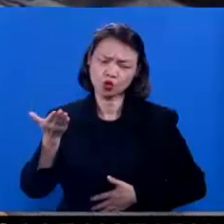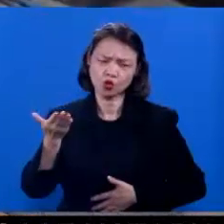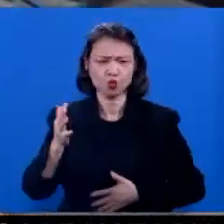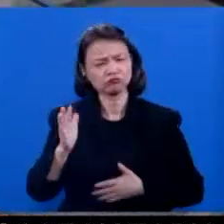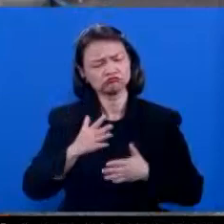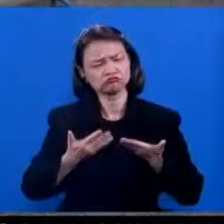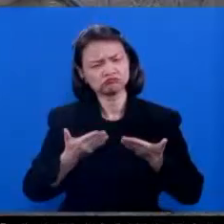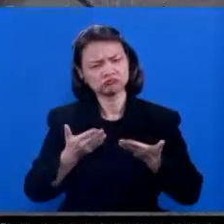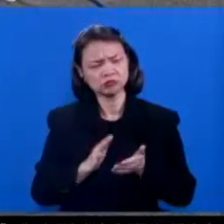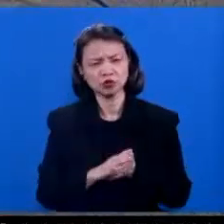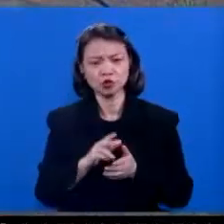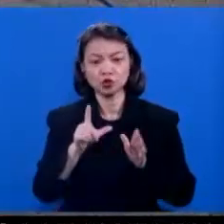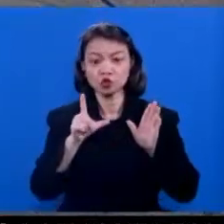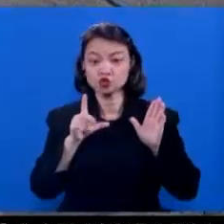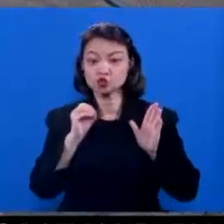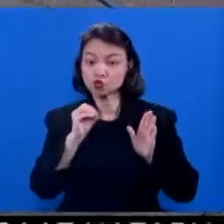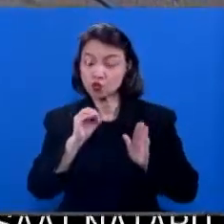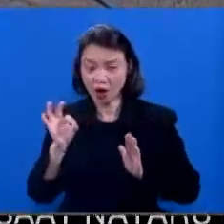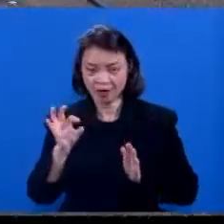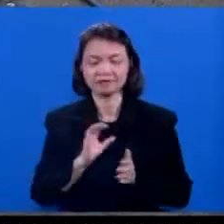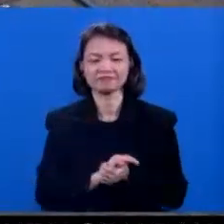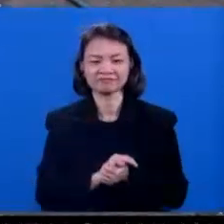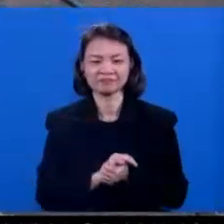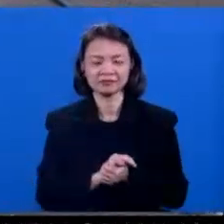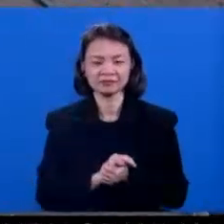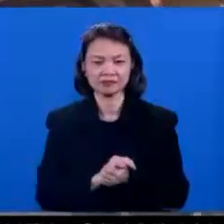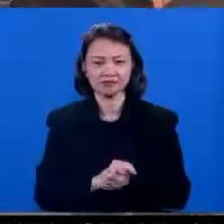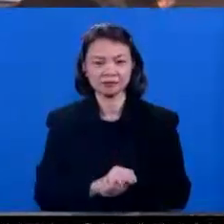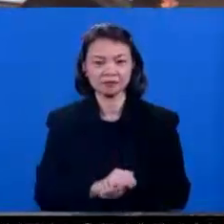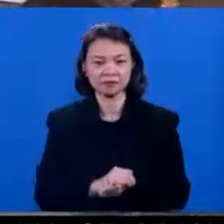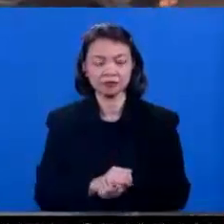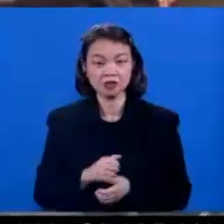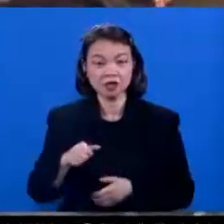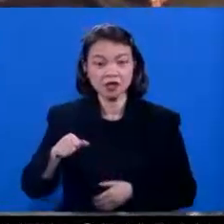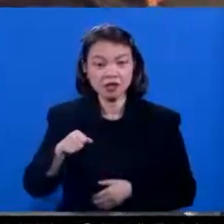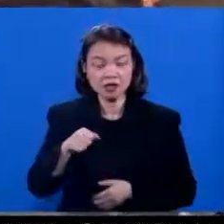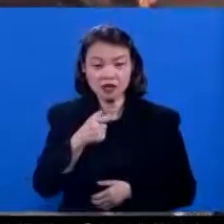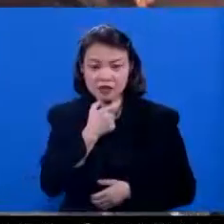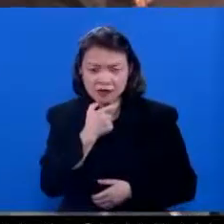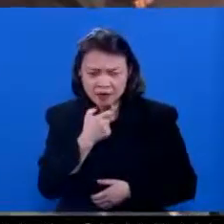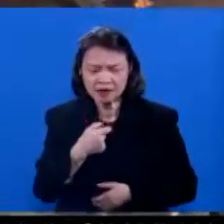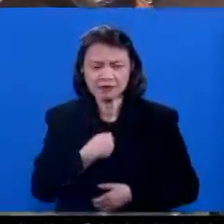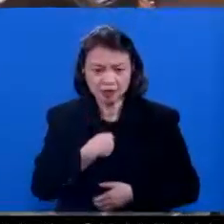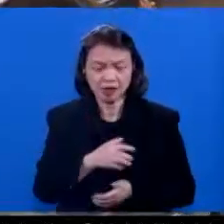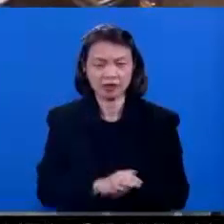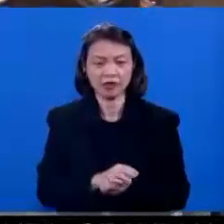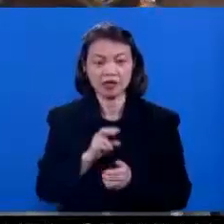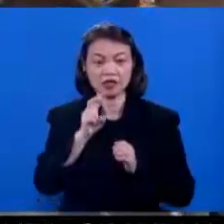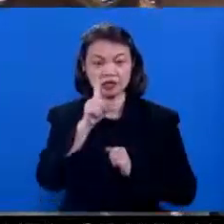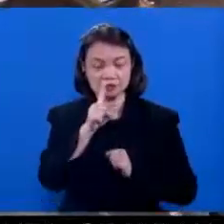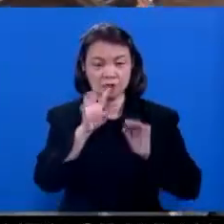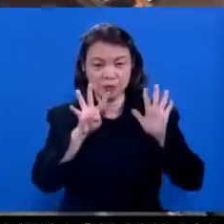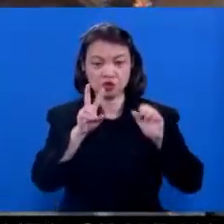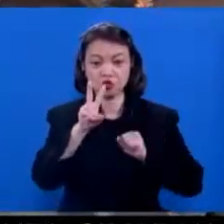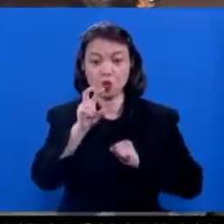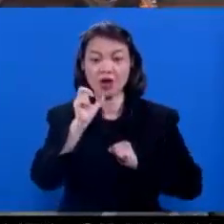mungkin tahun 70-an ya mungkin. Tapi ini dulu sama nenek buyut saya tuh tahun 1923